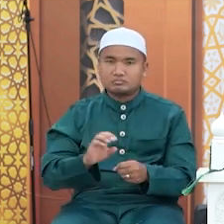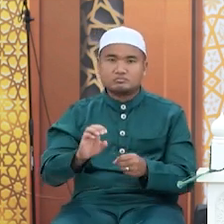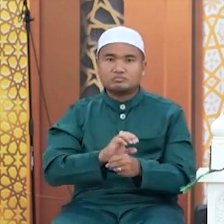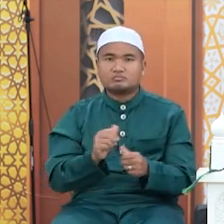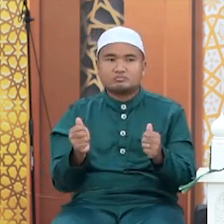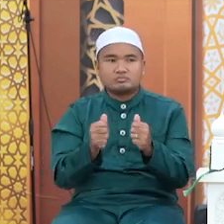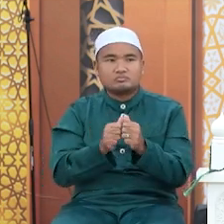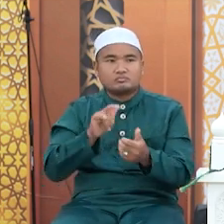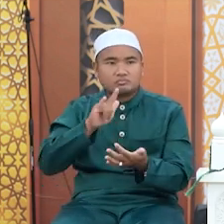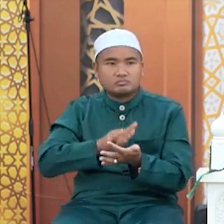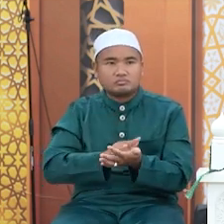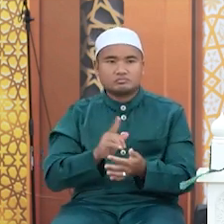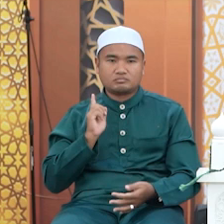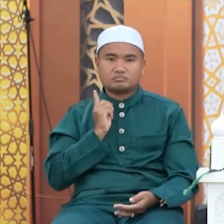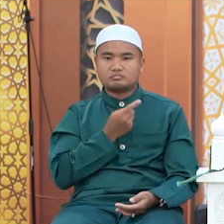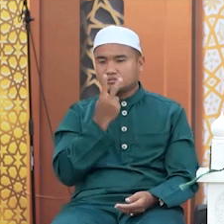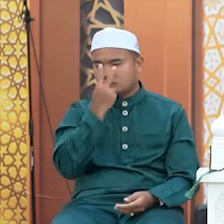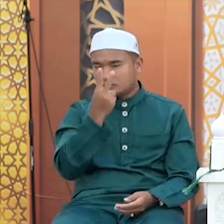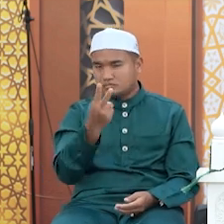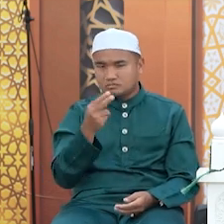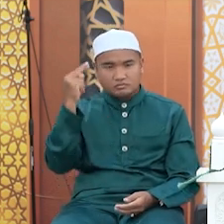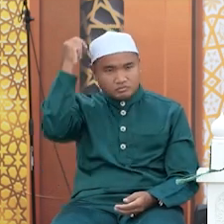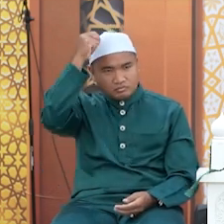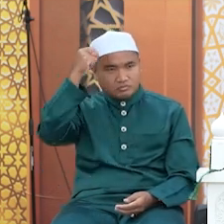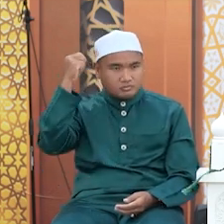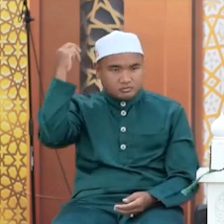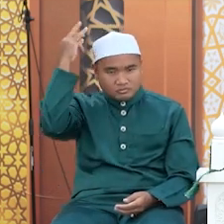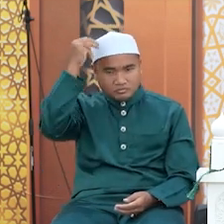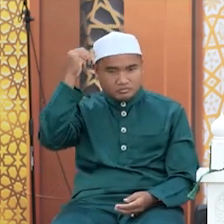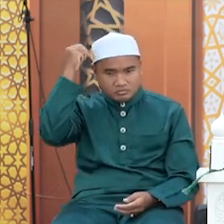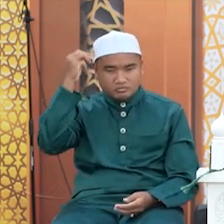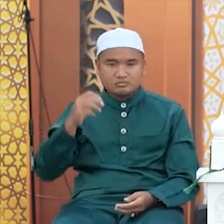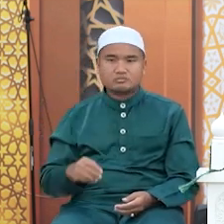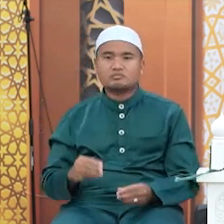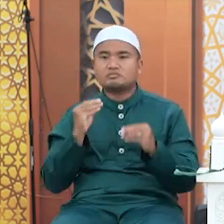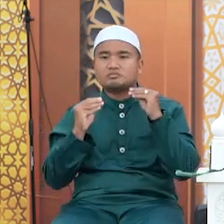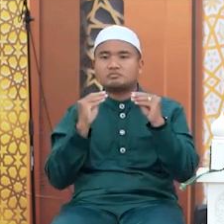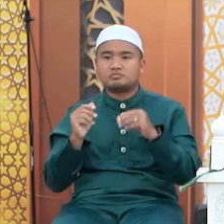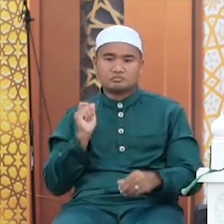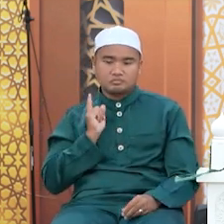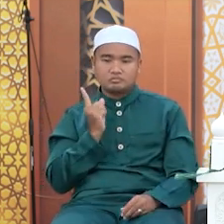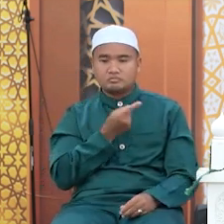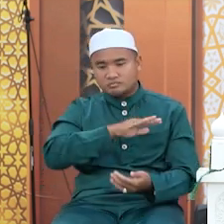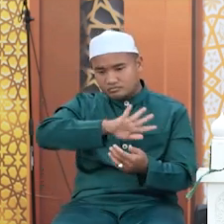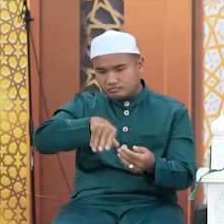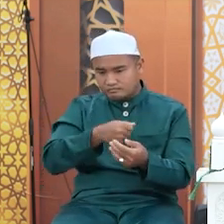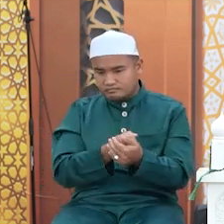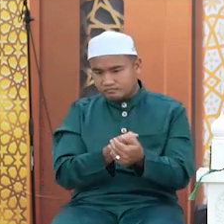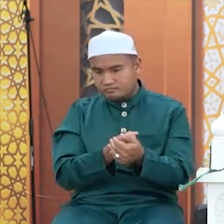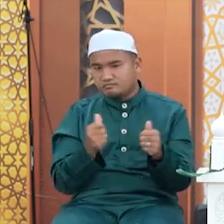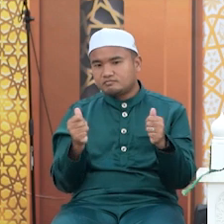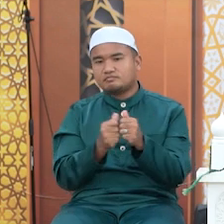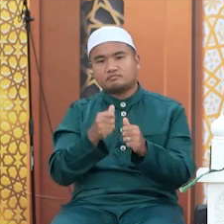kita tengok Nabi sallallahu alaihi wasallam mengajar kita ini sifat rahmah ini, di mana